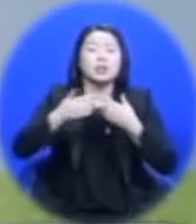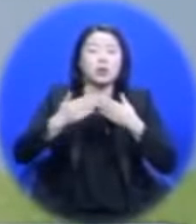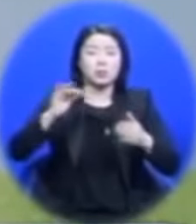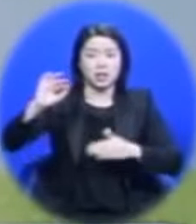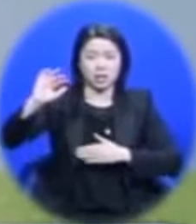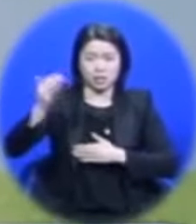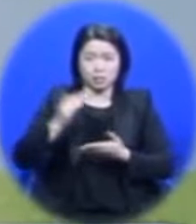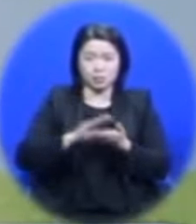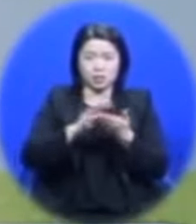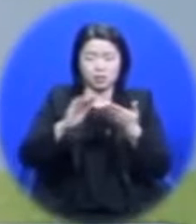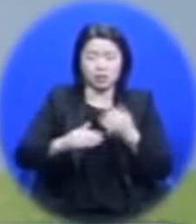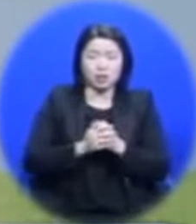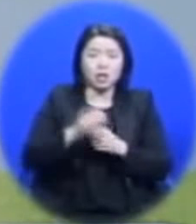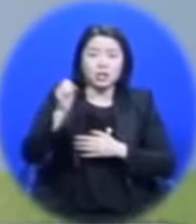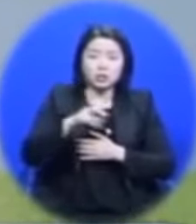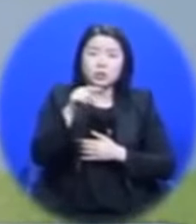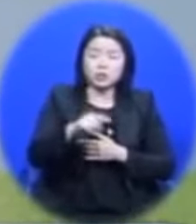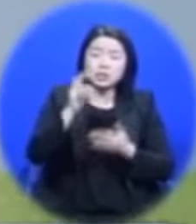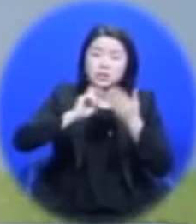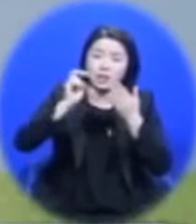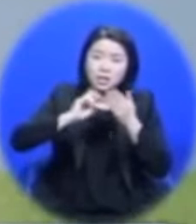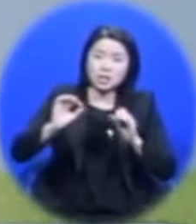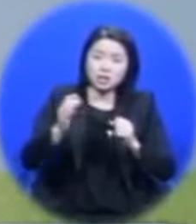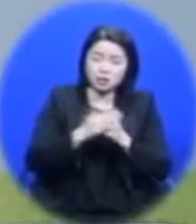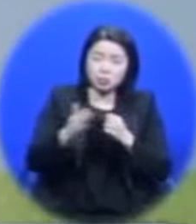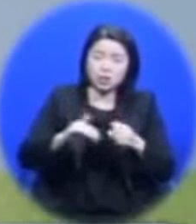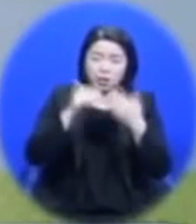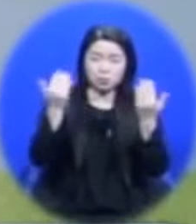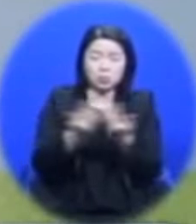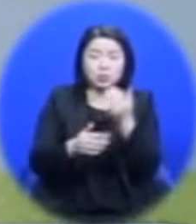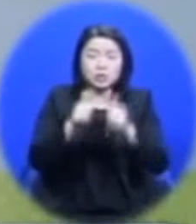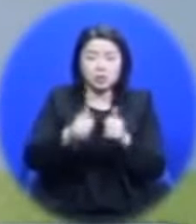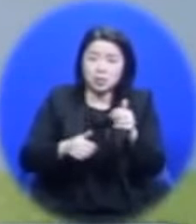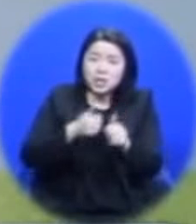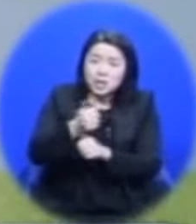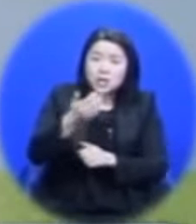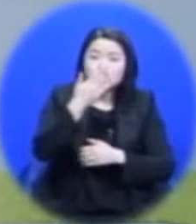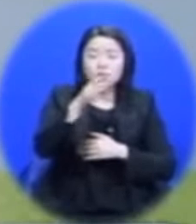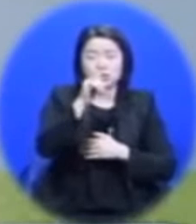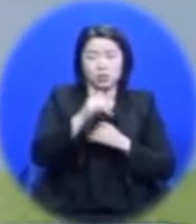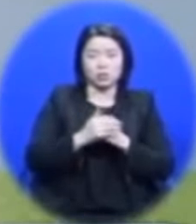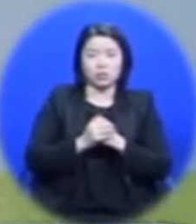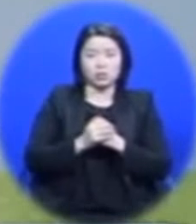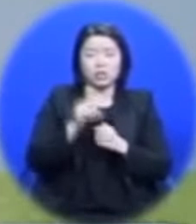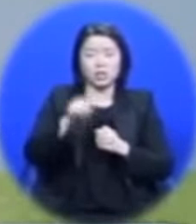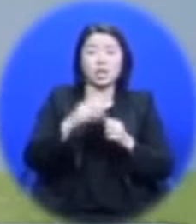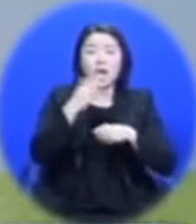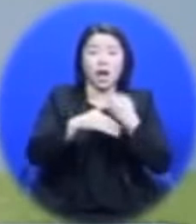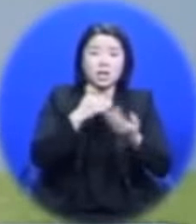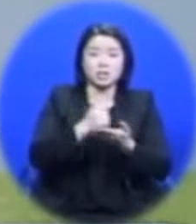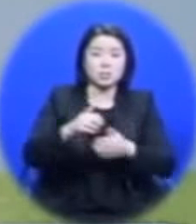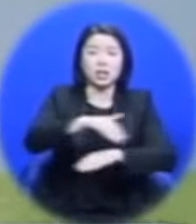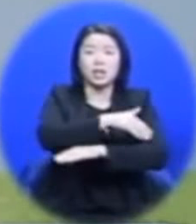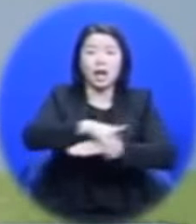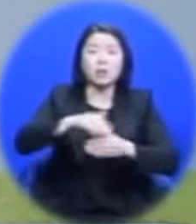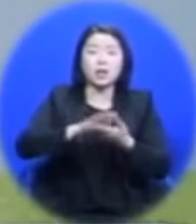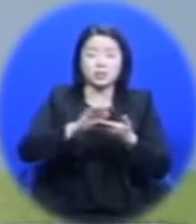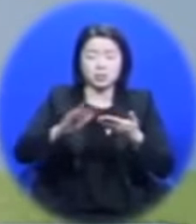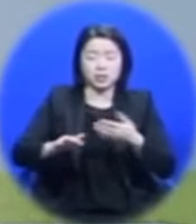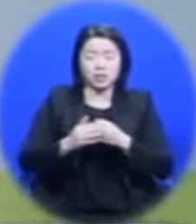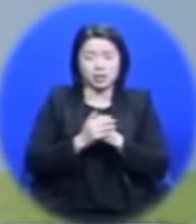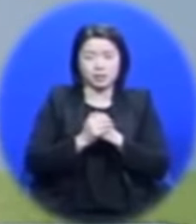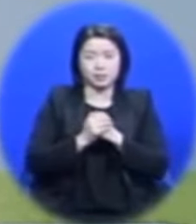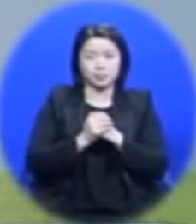돼요. 그리고 그 찬양으로 모든 시험을 이기게 돼요. 이게 하나님의 계획입니다.